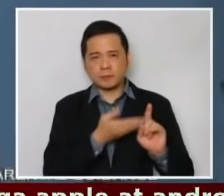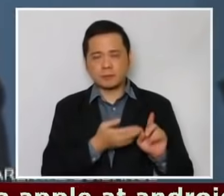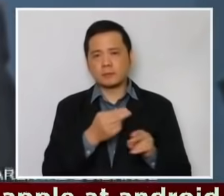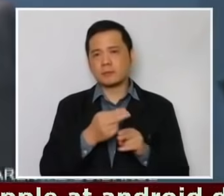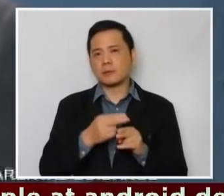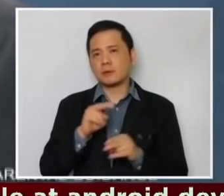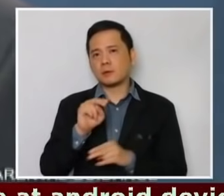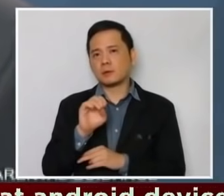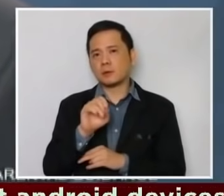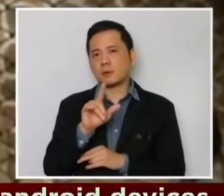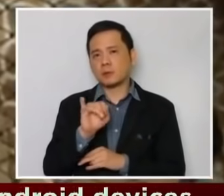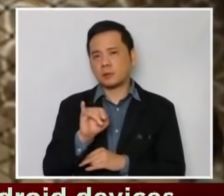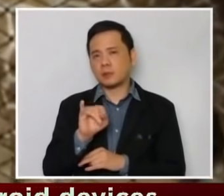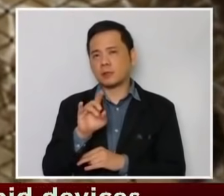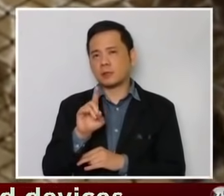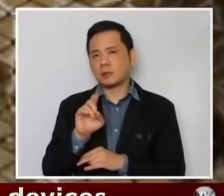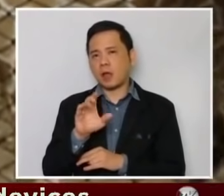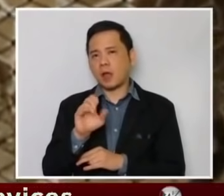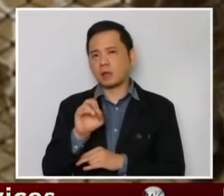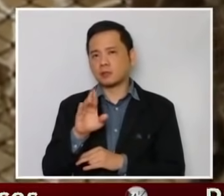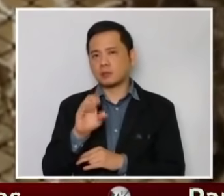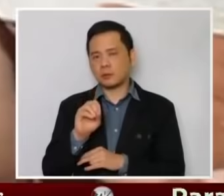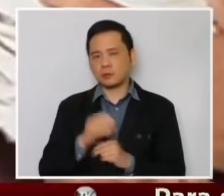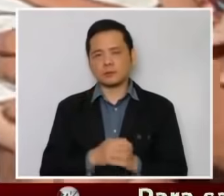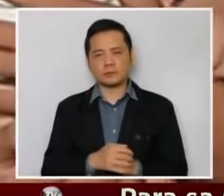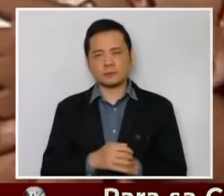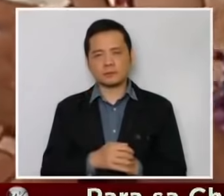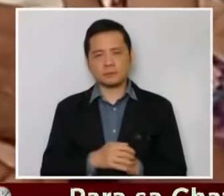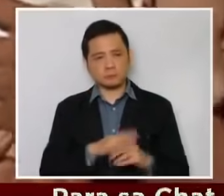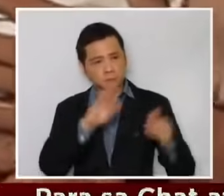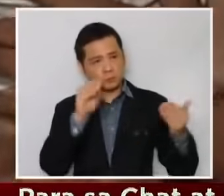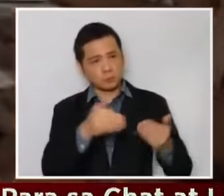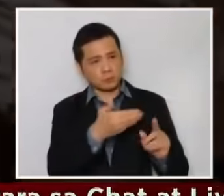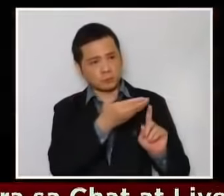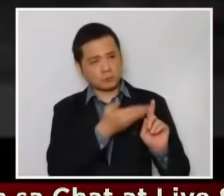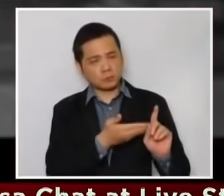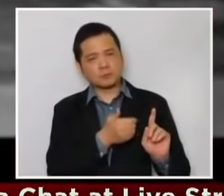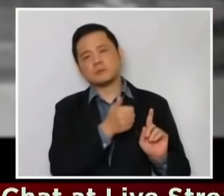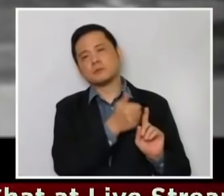landas na ito siya dadalhin at makikilala bilang kabayan.